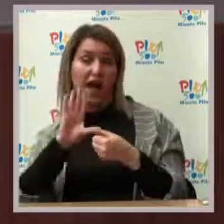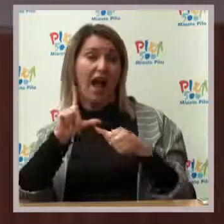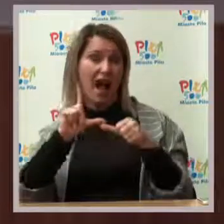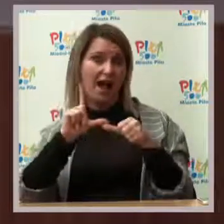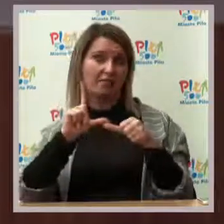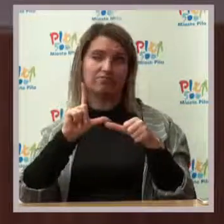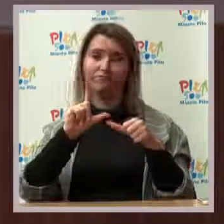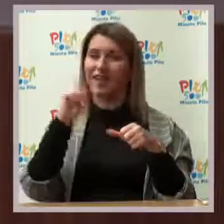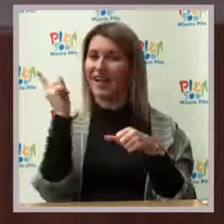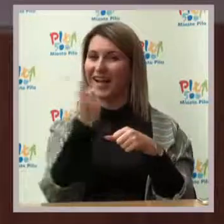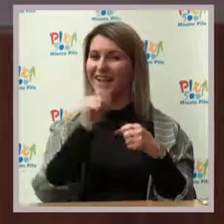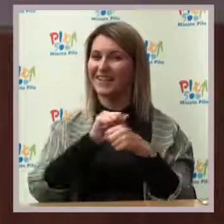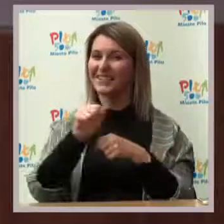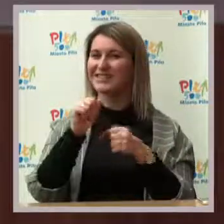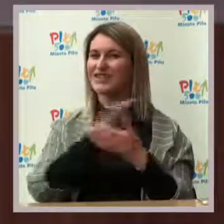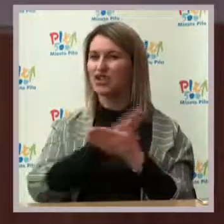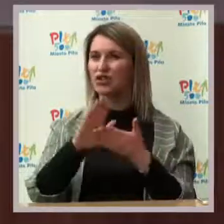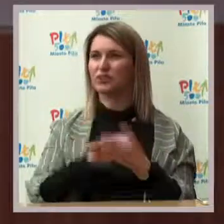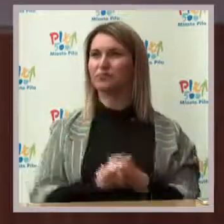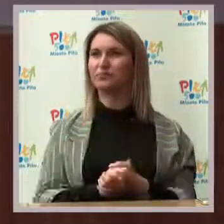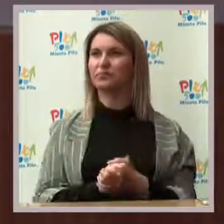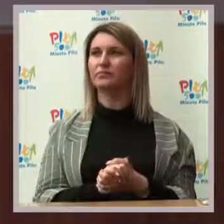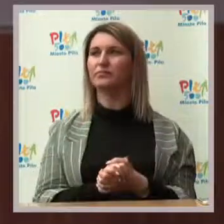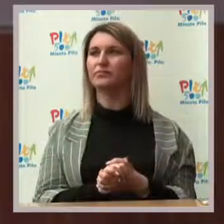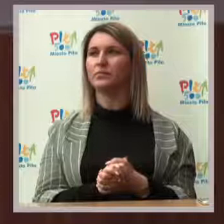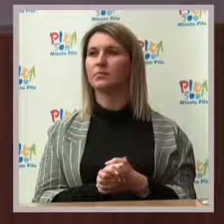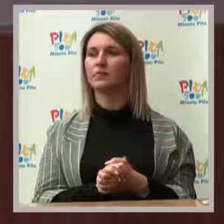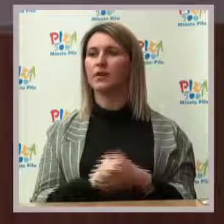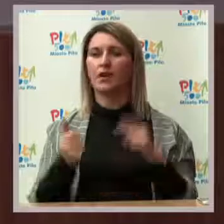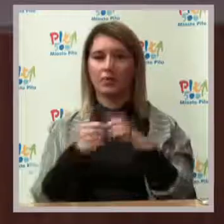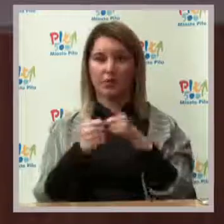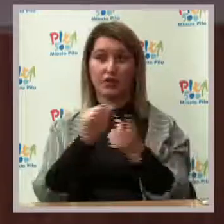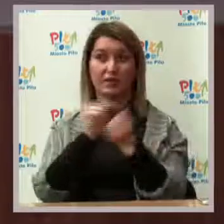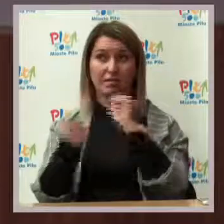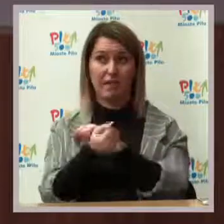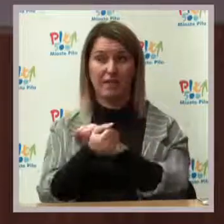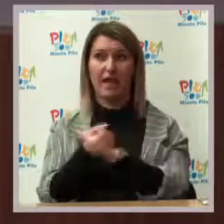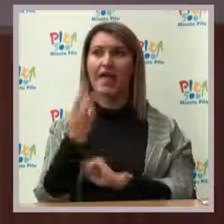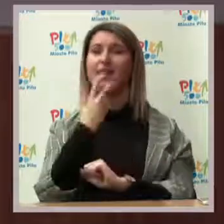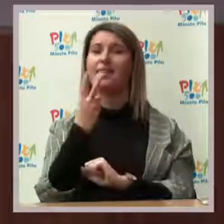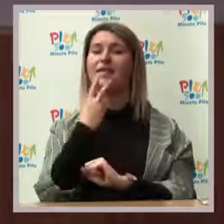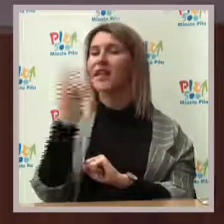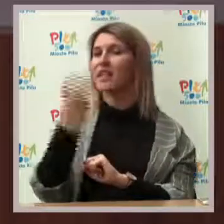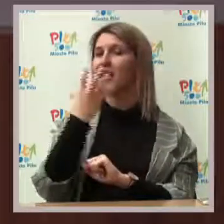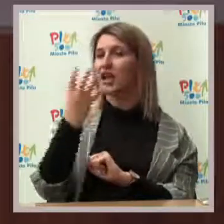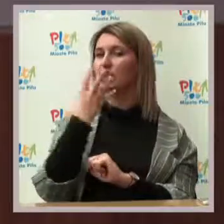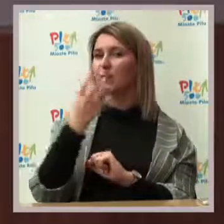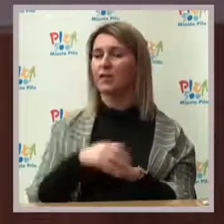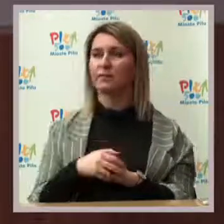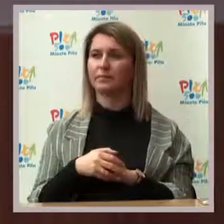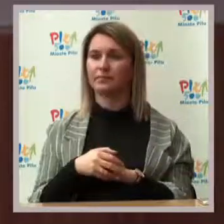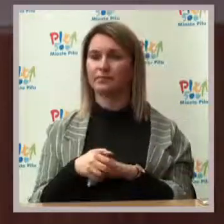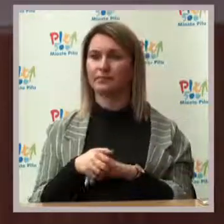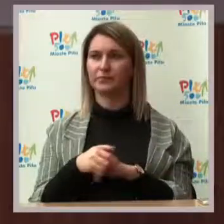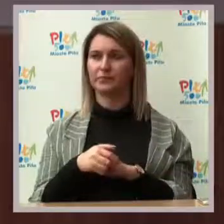zmiany to oczywiście przede wszystkim związane z energetyką cieplną, nie tylko tą miejską energetyką